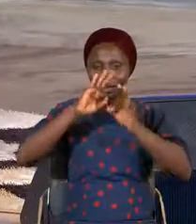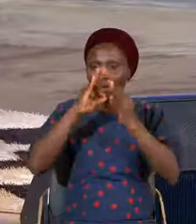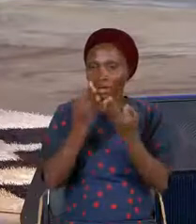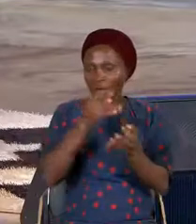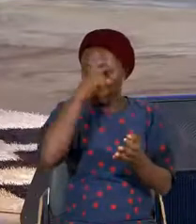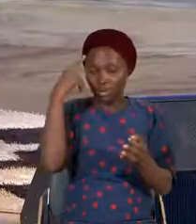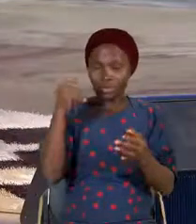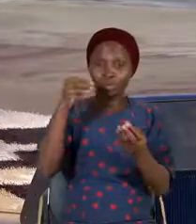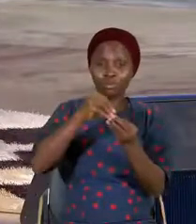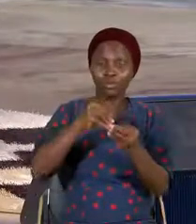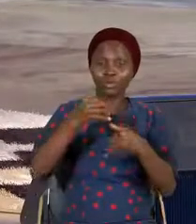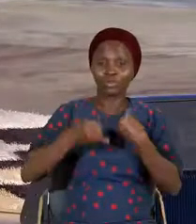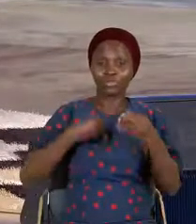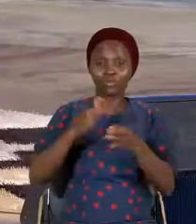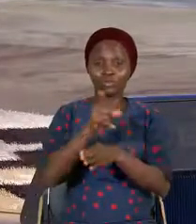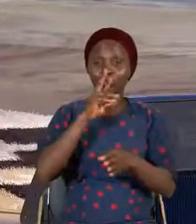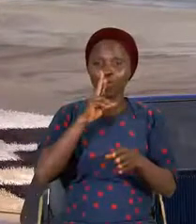joie.